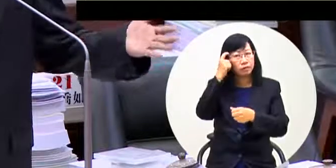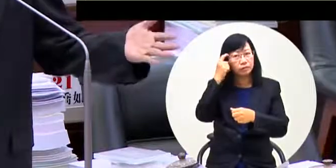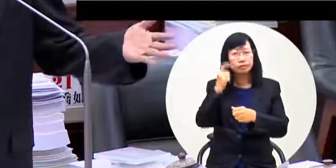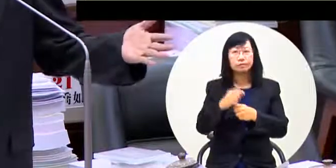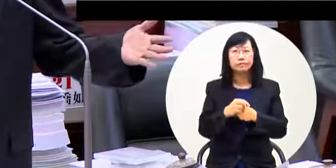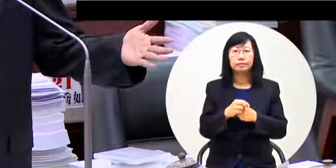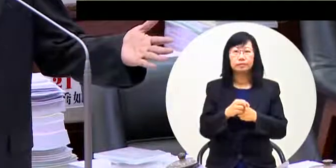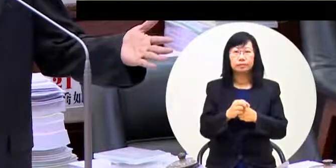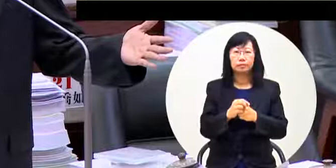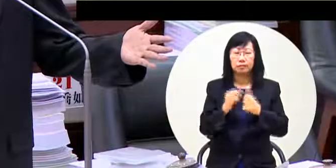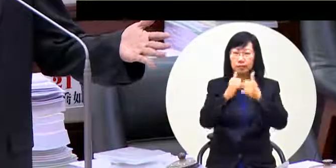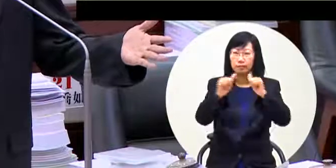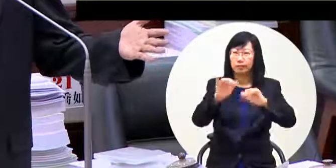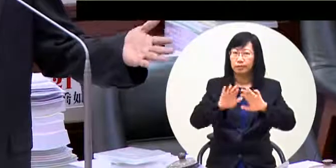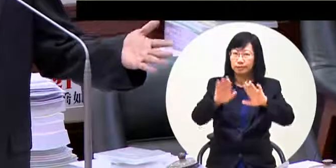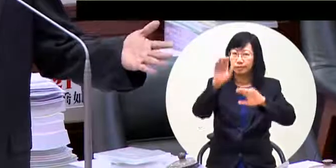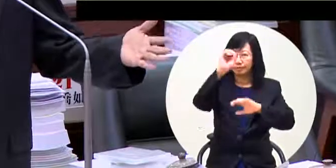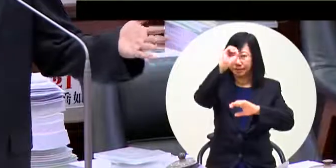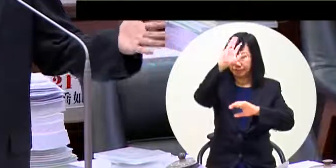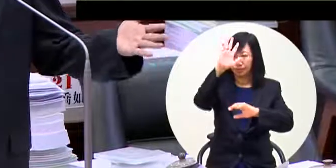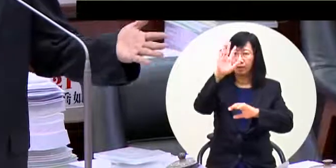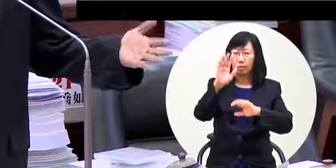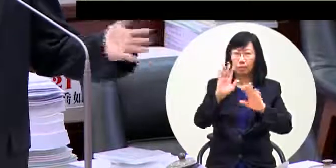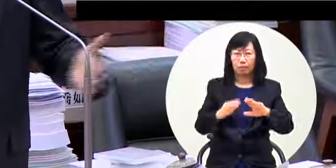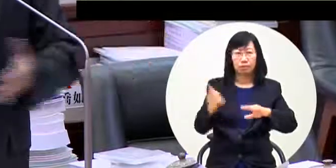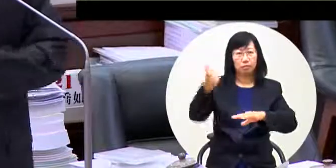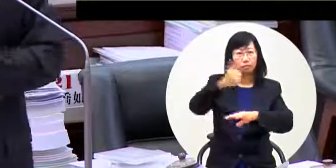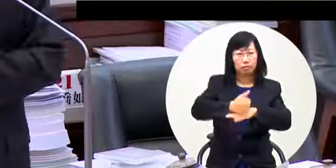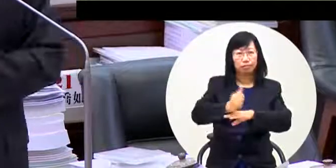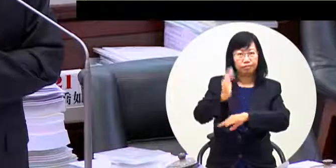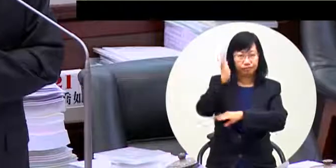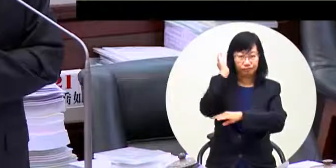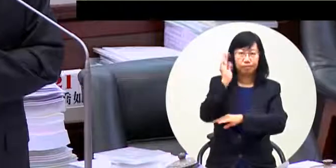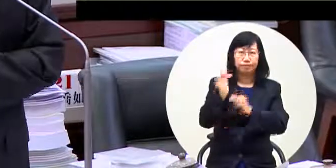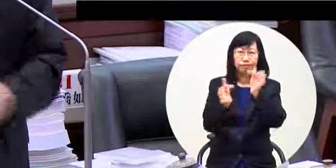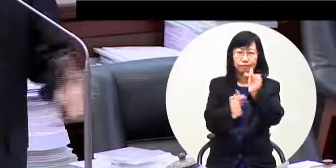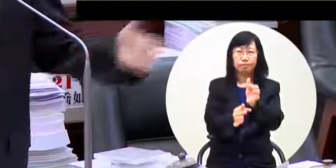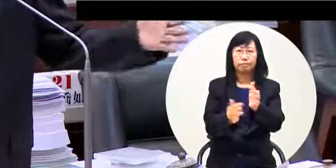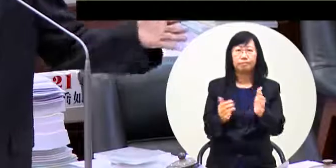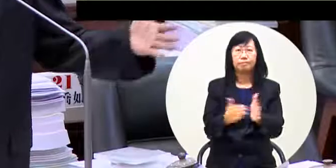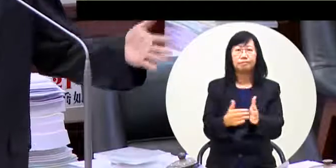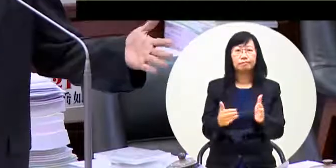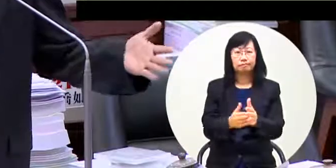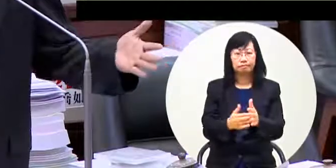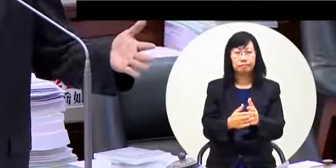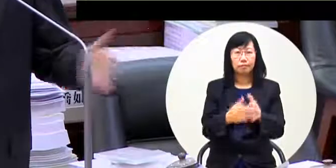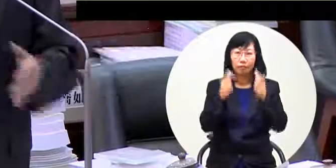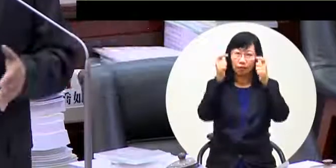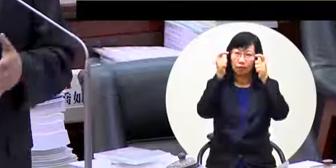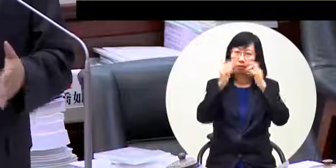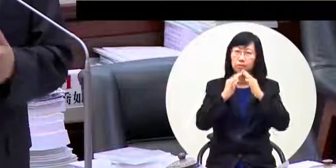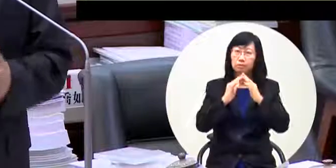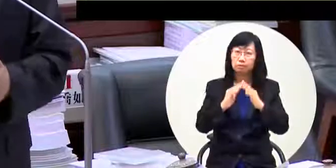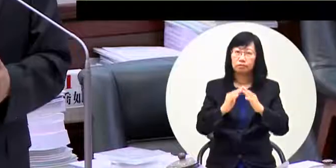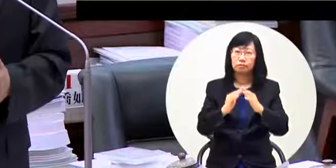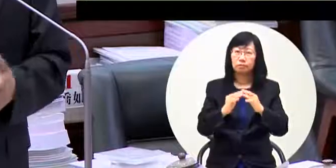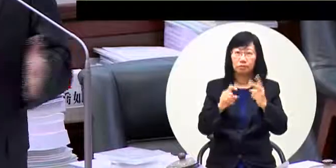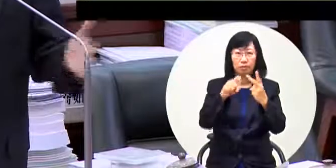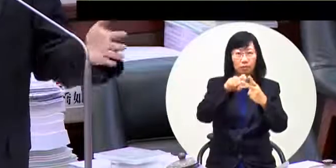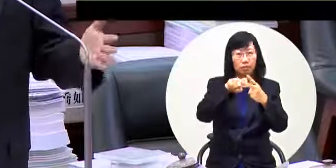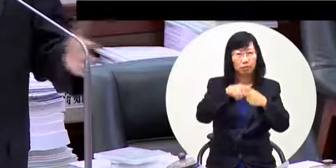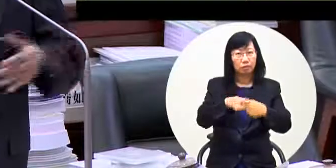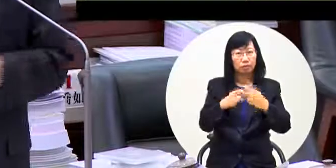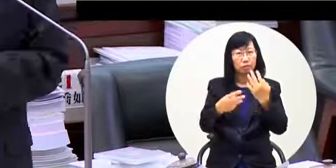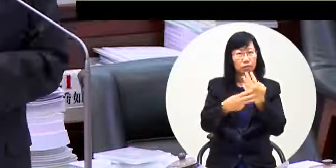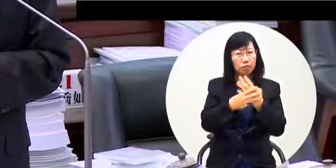经完全执政啊。那哪怕是讲咱高雄这个城市，一个工业城的城市，如果拿去用旧思维，你